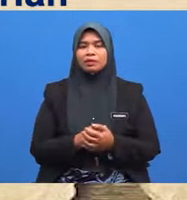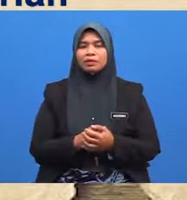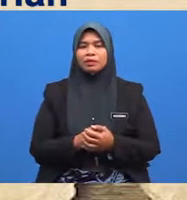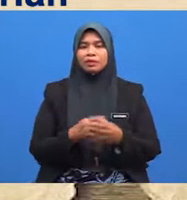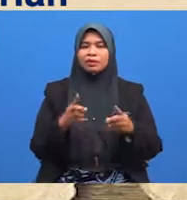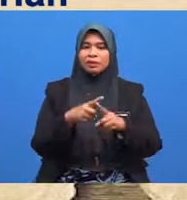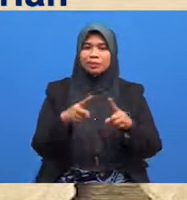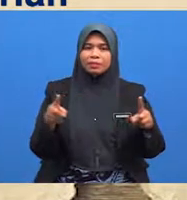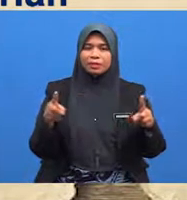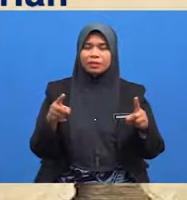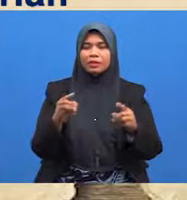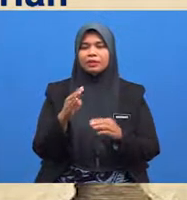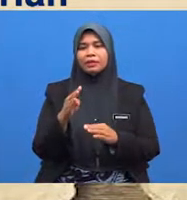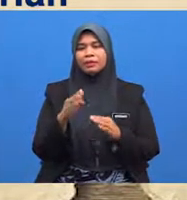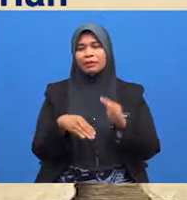Akbar.